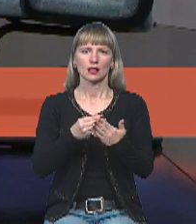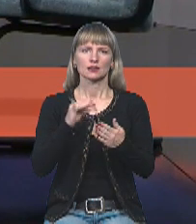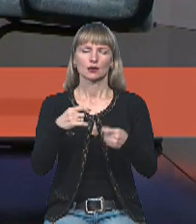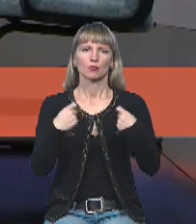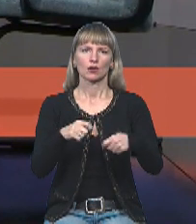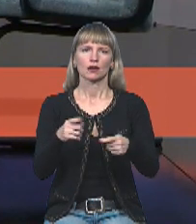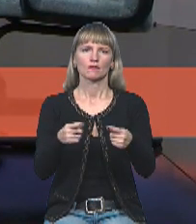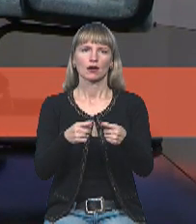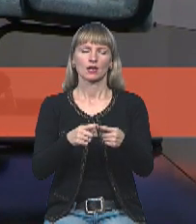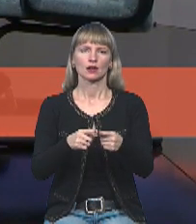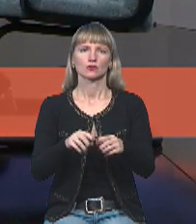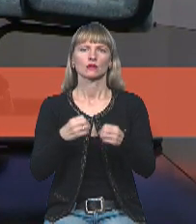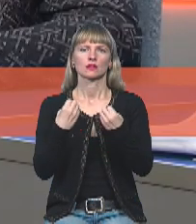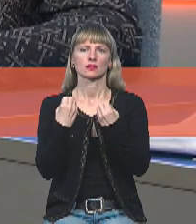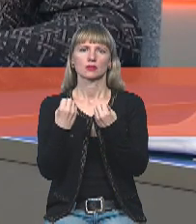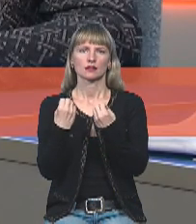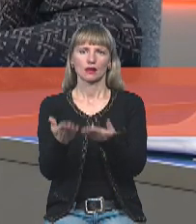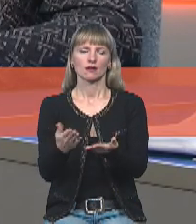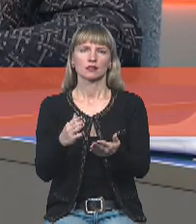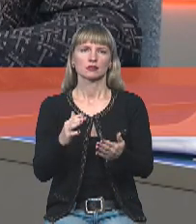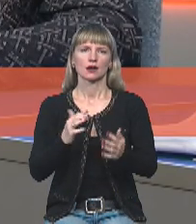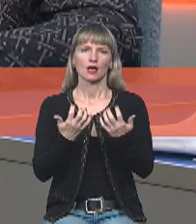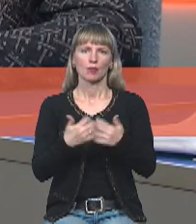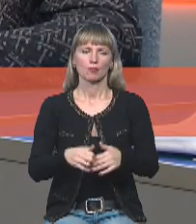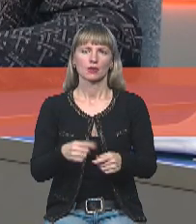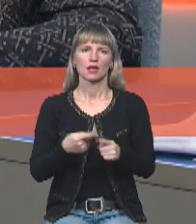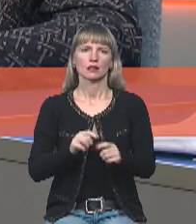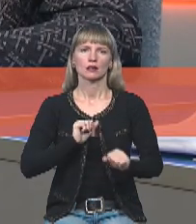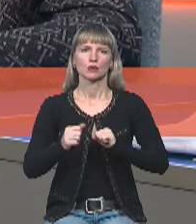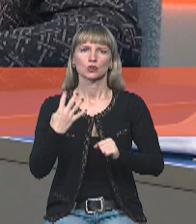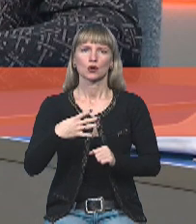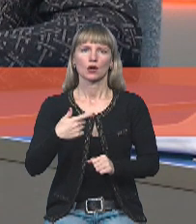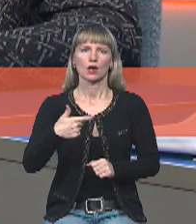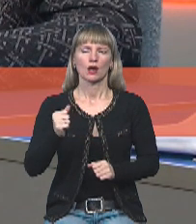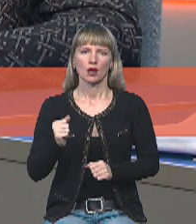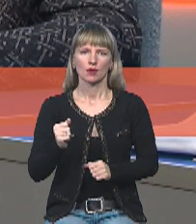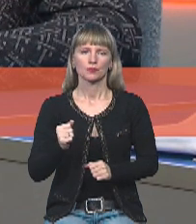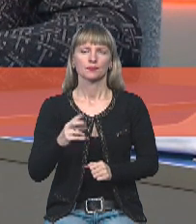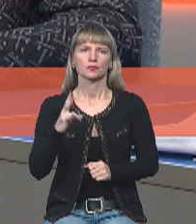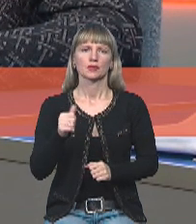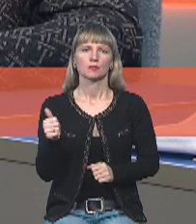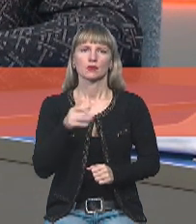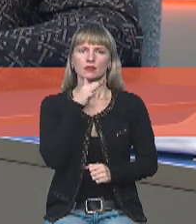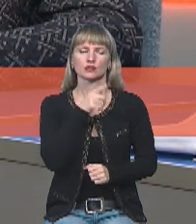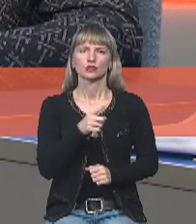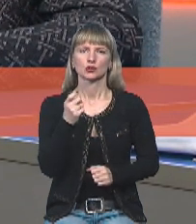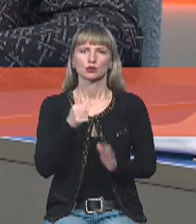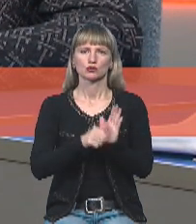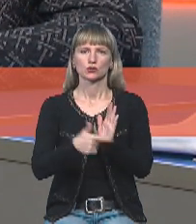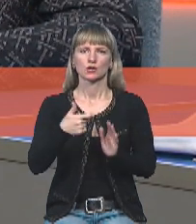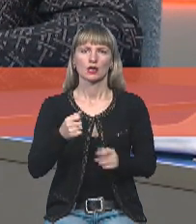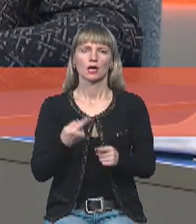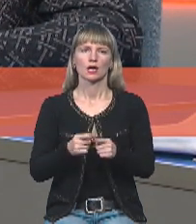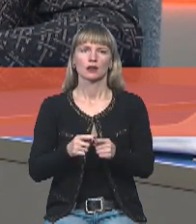оренду здавати комбінатам. Да, ці розпорядження стосуються лише 40 гектарів, хоча на первинний час 160 гектарів